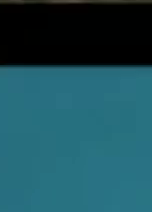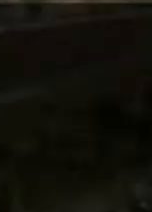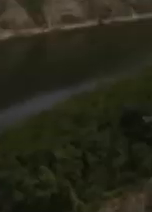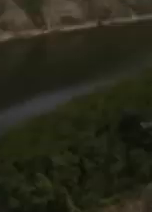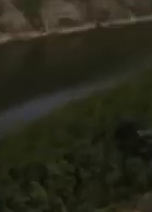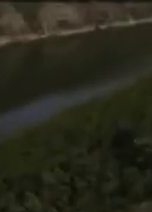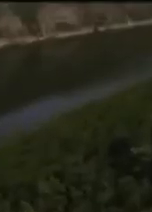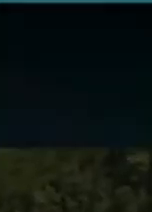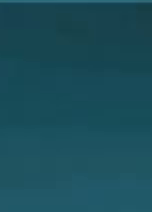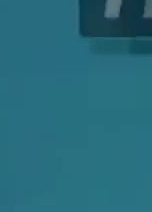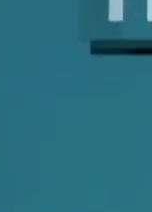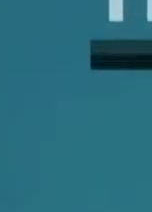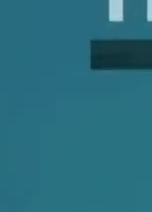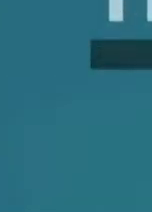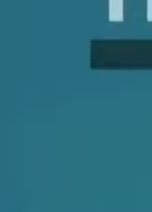Музика